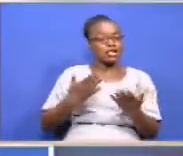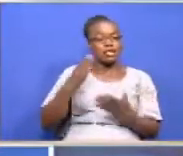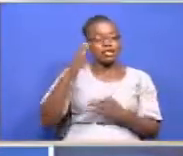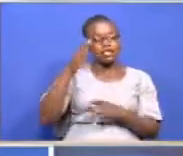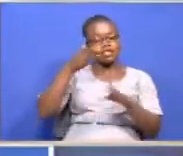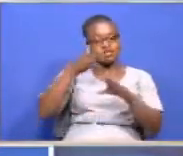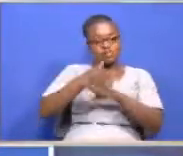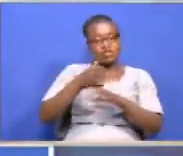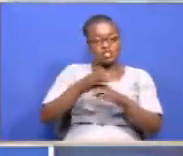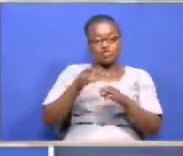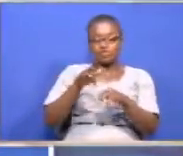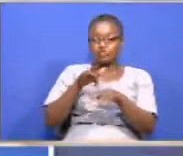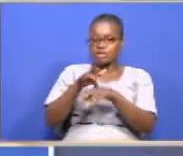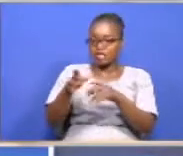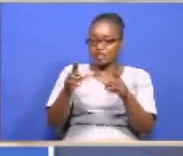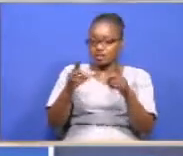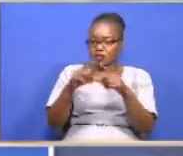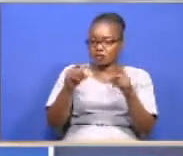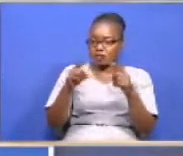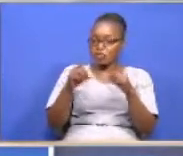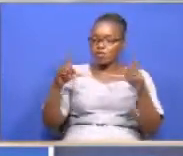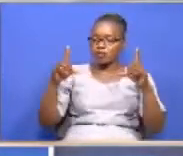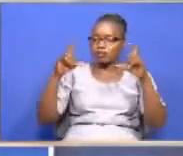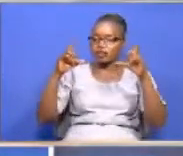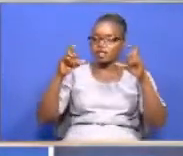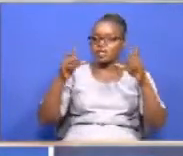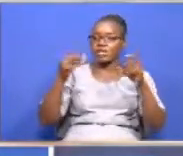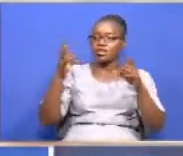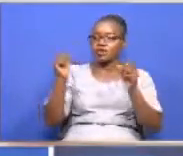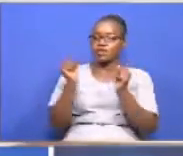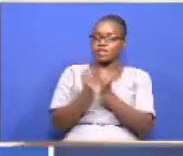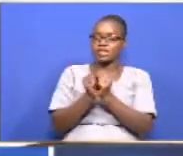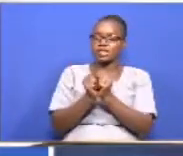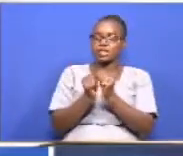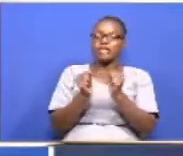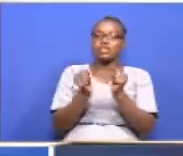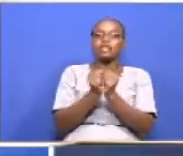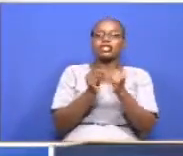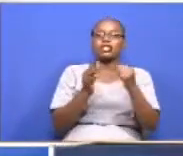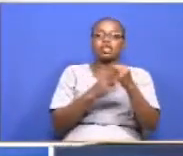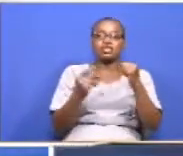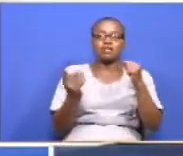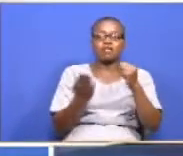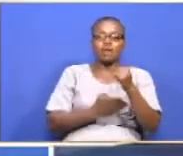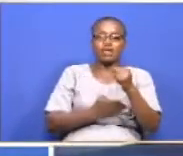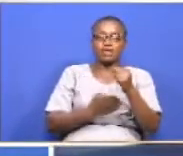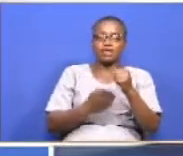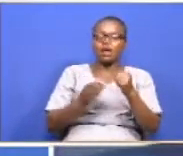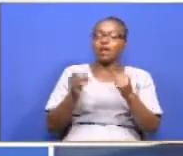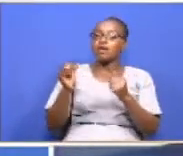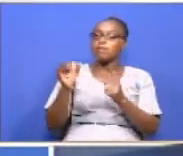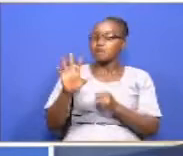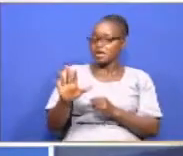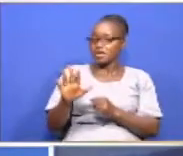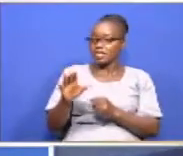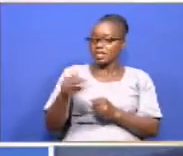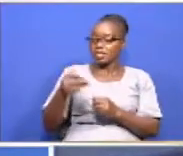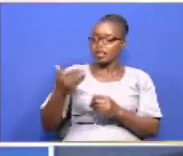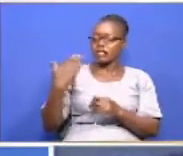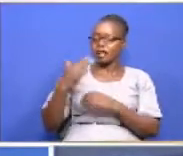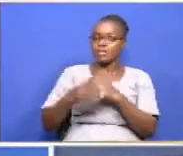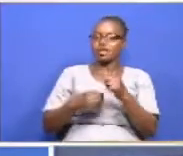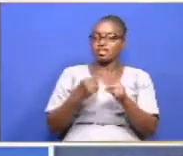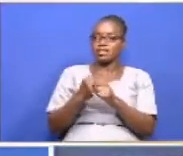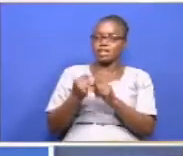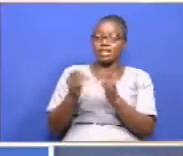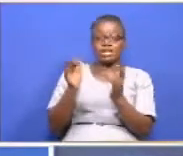nne baina ya mwezi Aprili mwaka 2018 na mwezi Mei mwaka jana. Mwanariadha anayekosa kujulikana iwapo kwa wakati wake